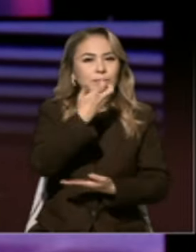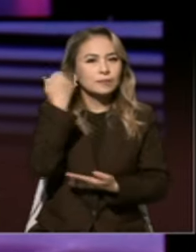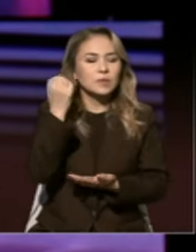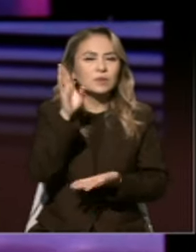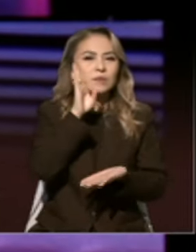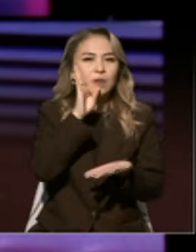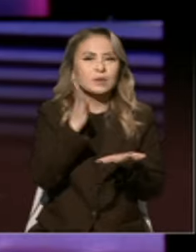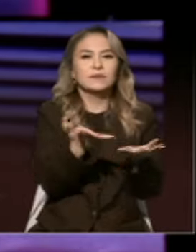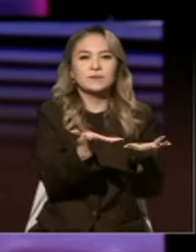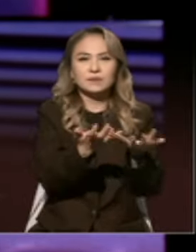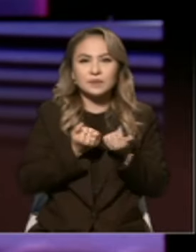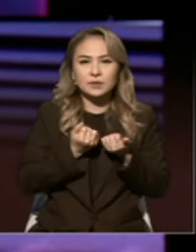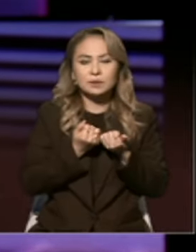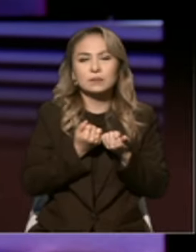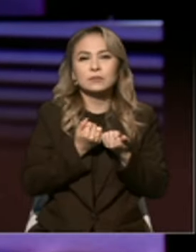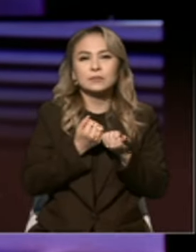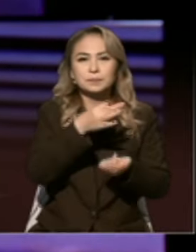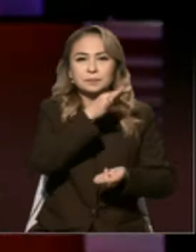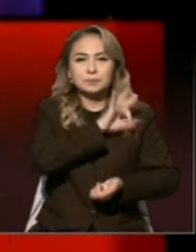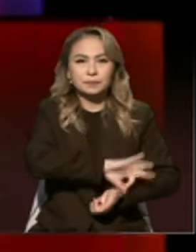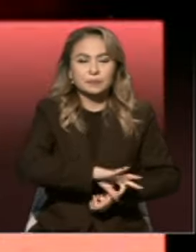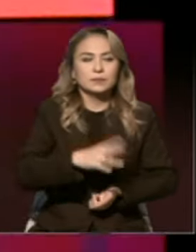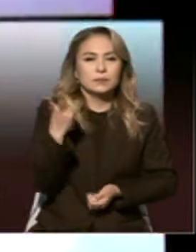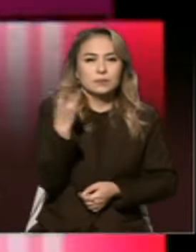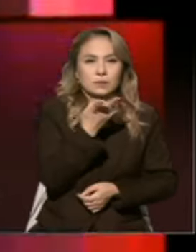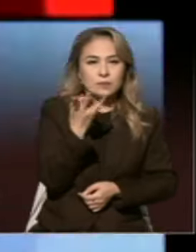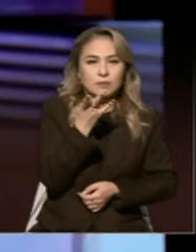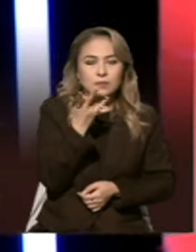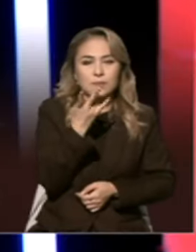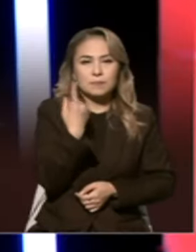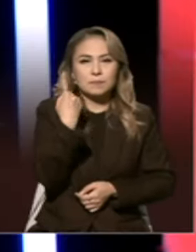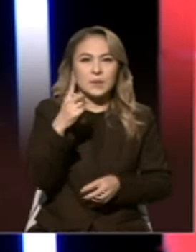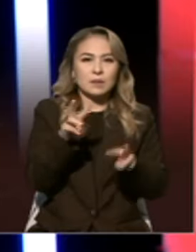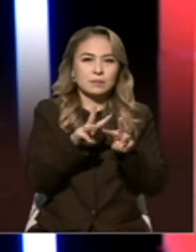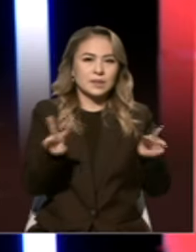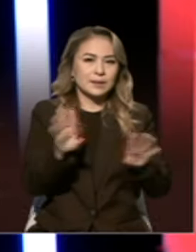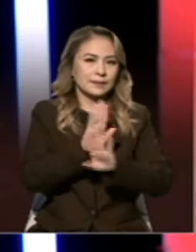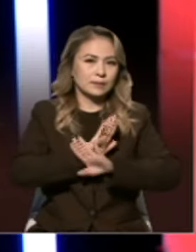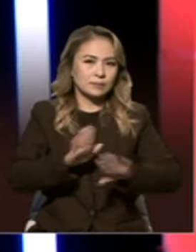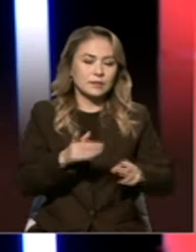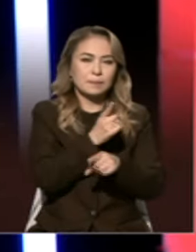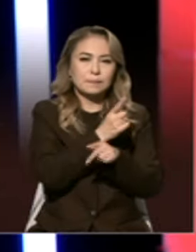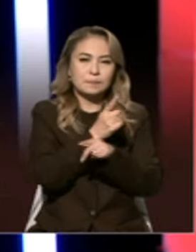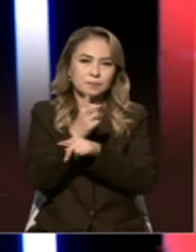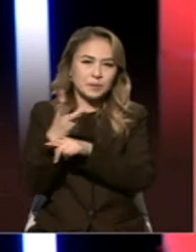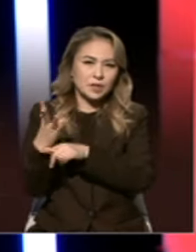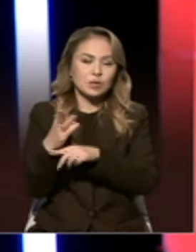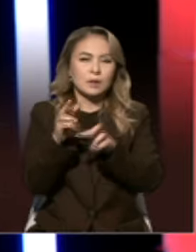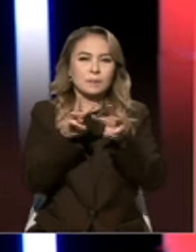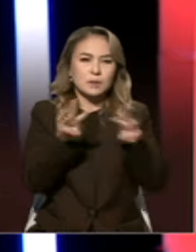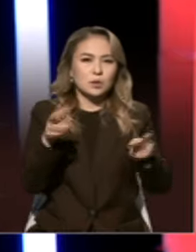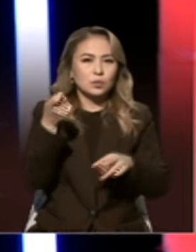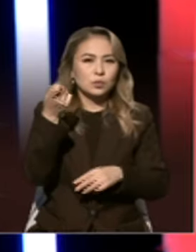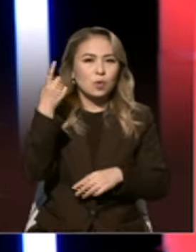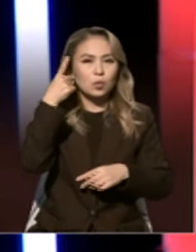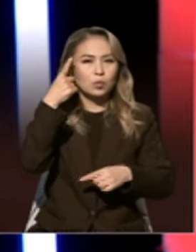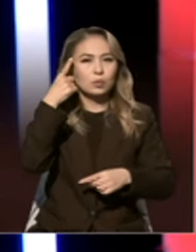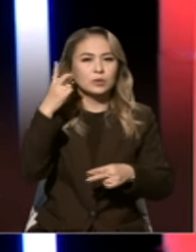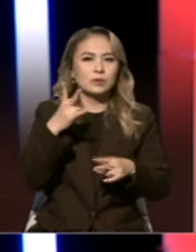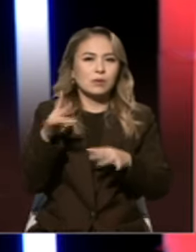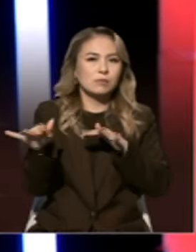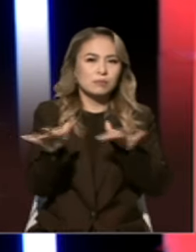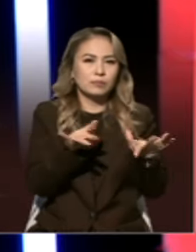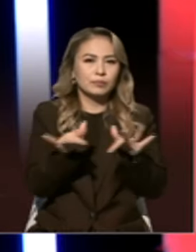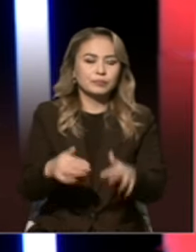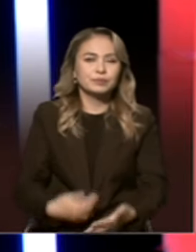бұл дегеніміз мына бір ғана министрлікті ғана емес, бірнеше министрлікті ойландыратын шаруа.